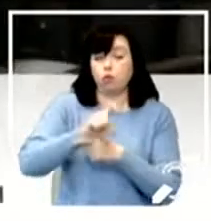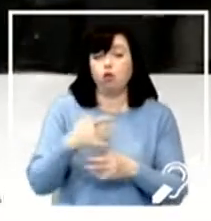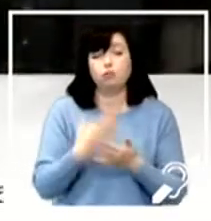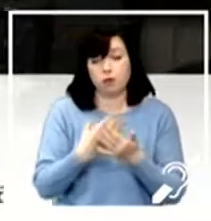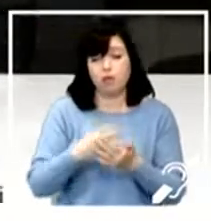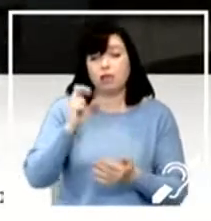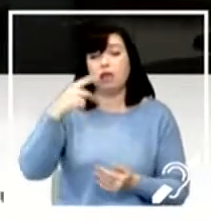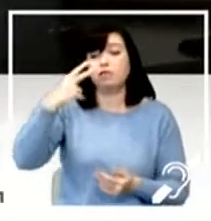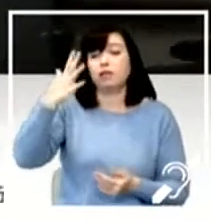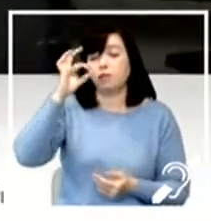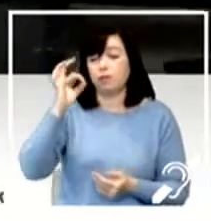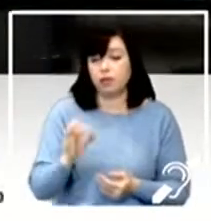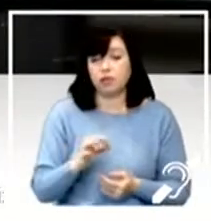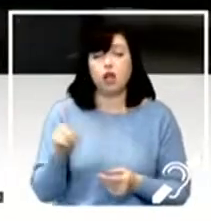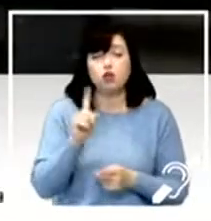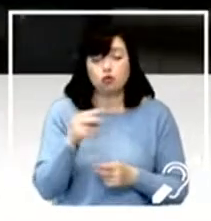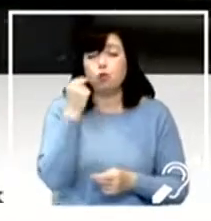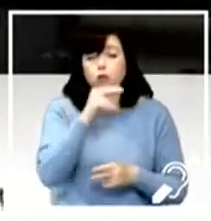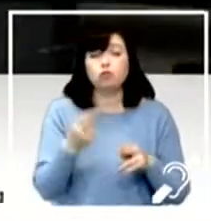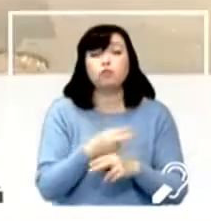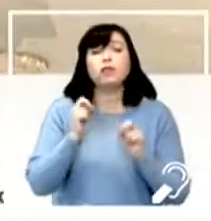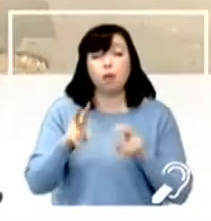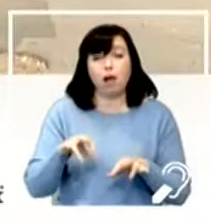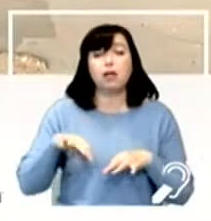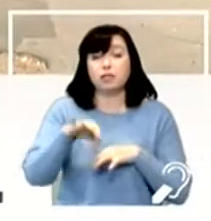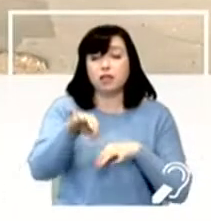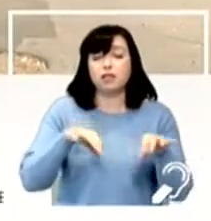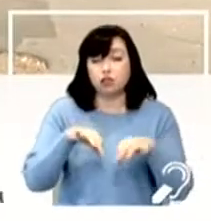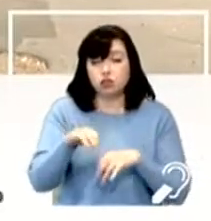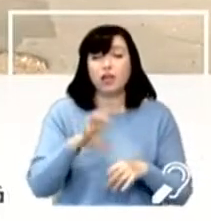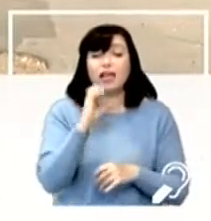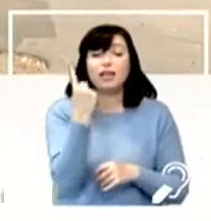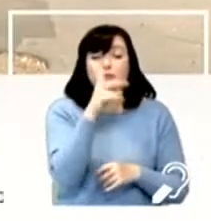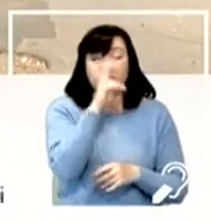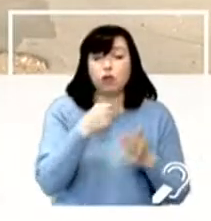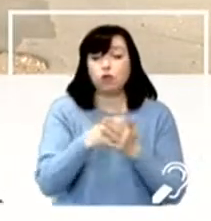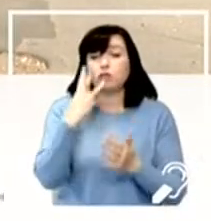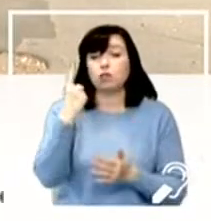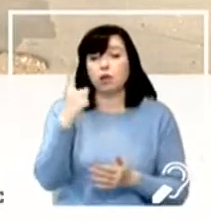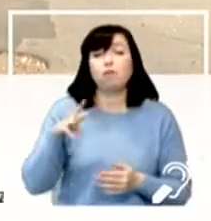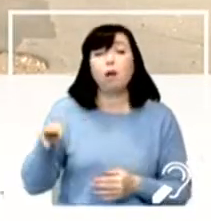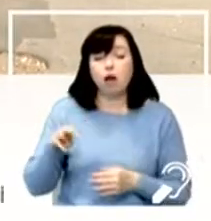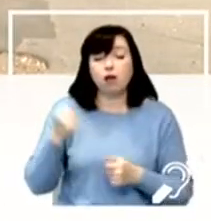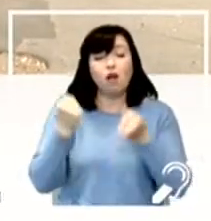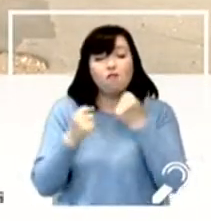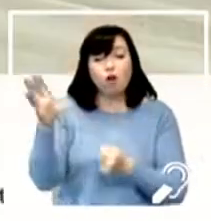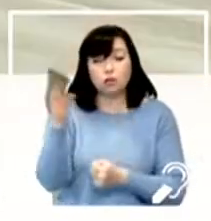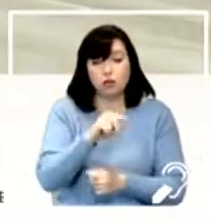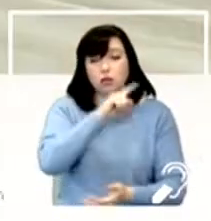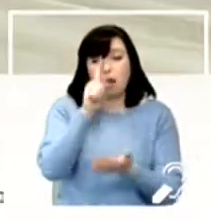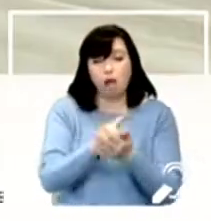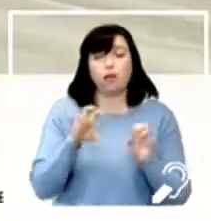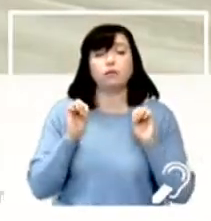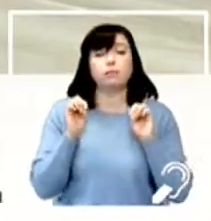aproximativ 25%. Pentru a spori securitatea în trafic, din 1 noiembrie până în 31 martie, șoferii sunt obligați să circule cu